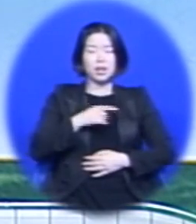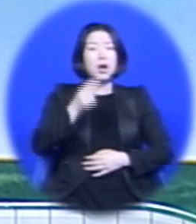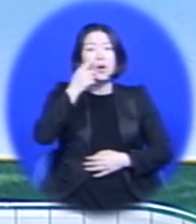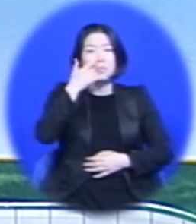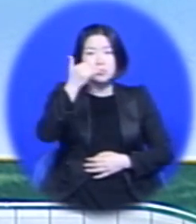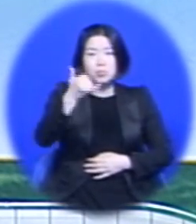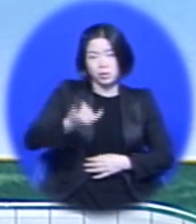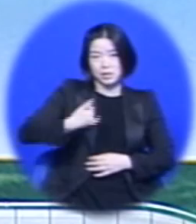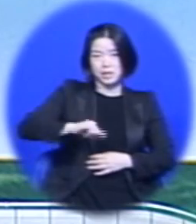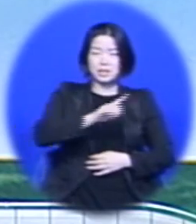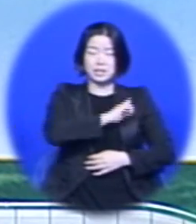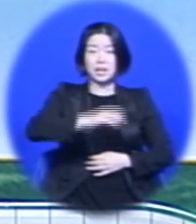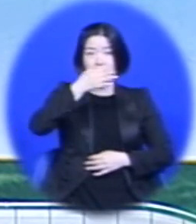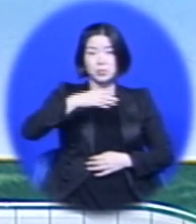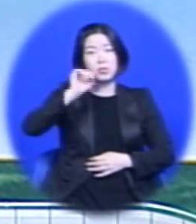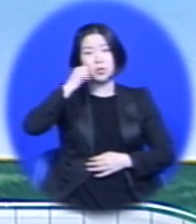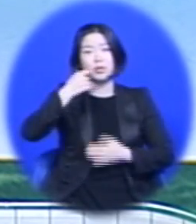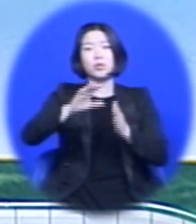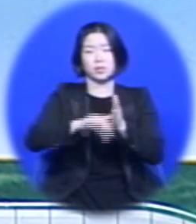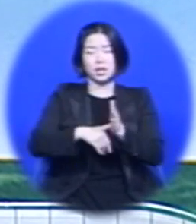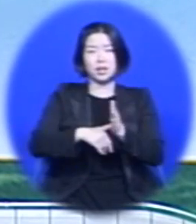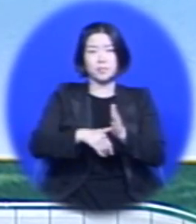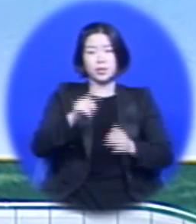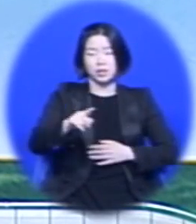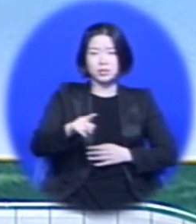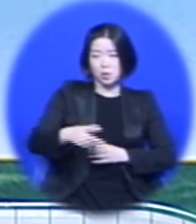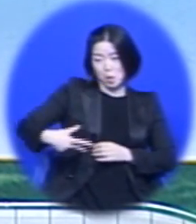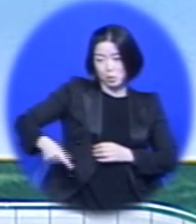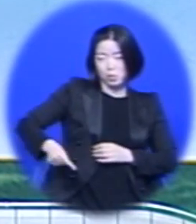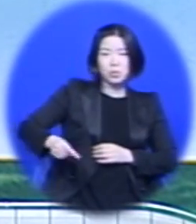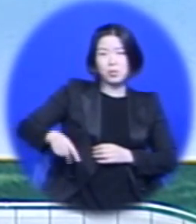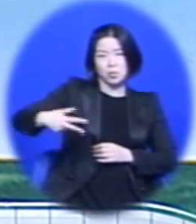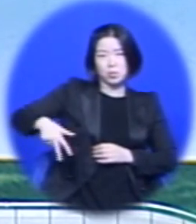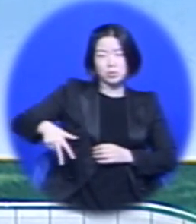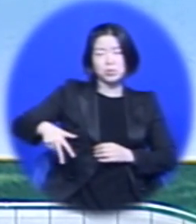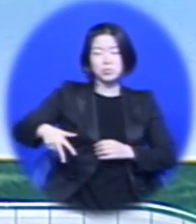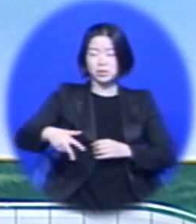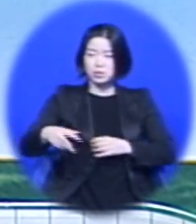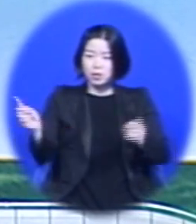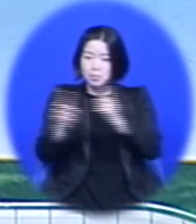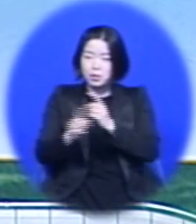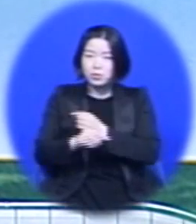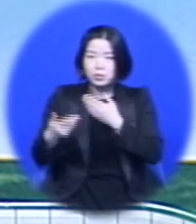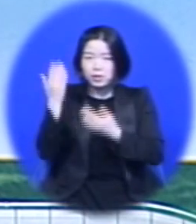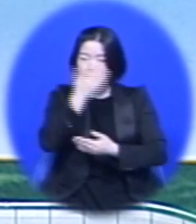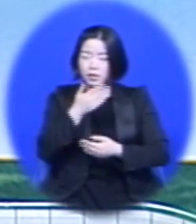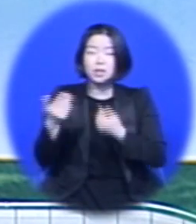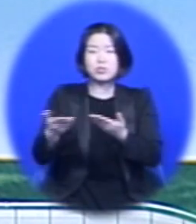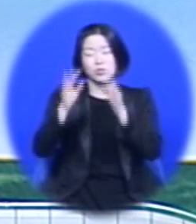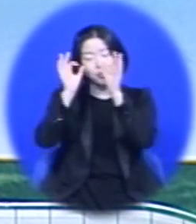자식이 가장 힘들고 어려울 때 그 똥 오줌 가려주는 거 보면 금방 부모구나 아닌 거